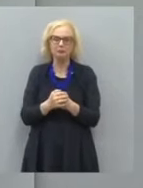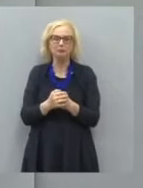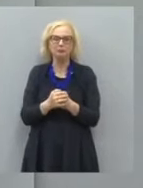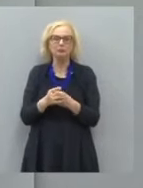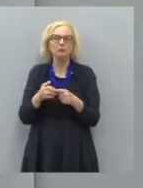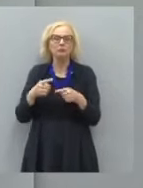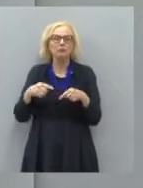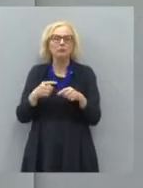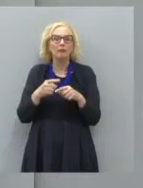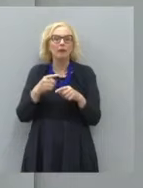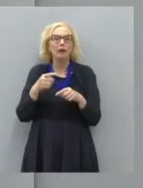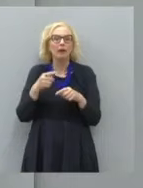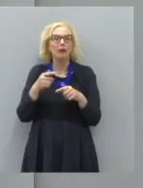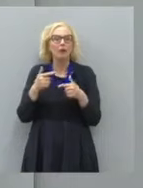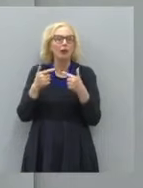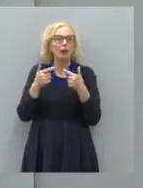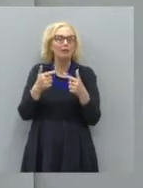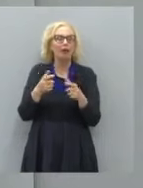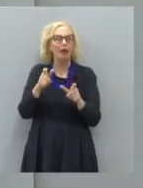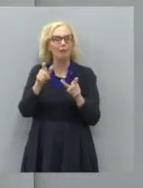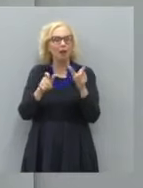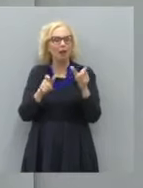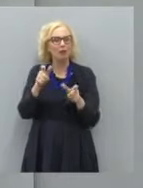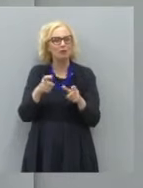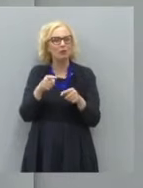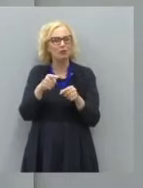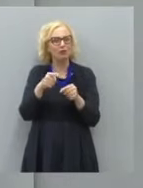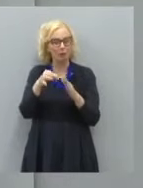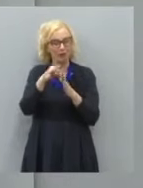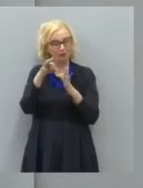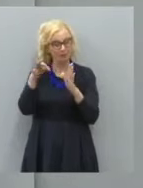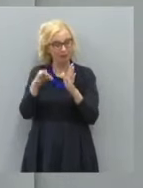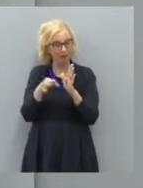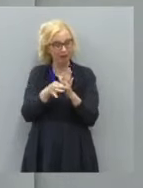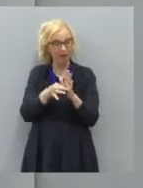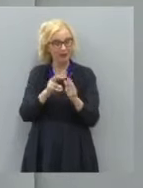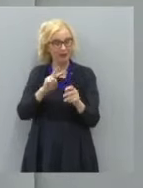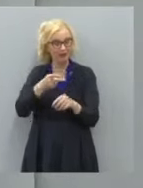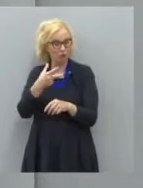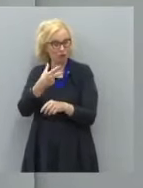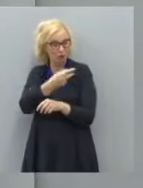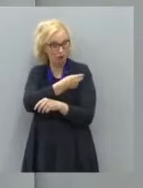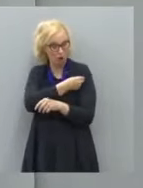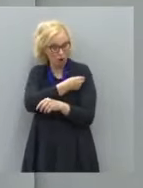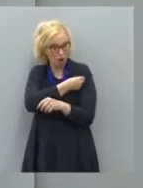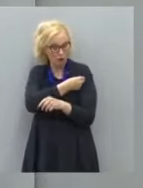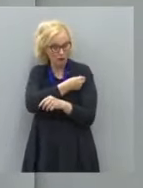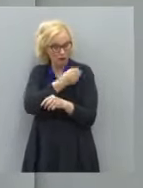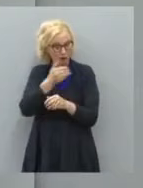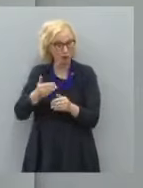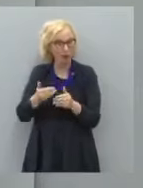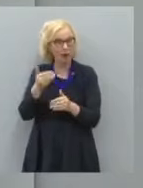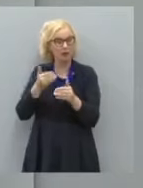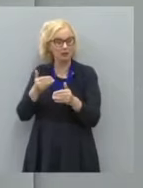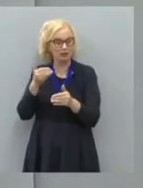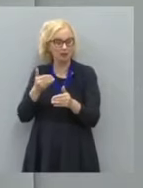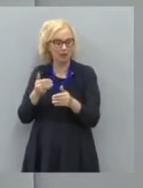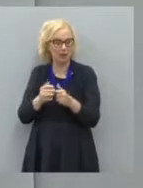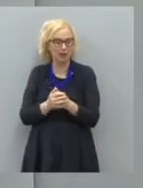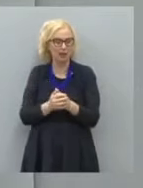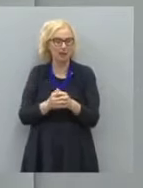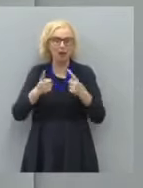una mobilità personale della data della seconda dose speriamo appunto siamo in grande